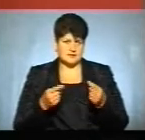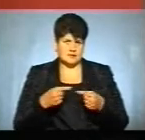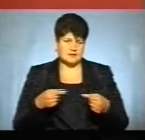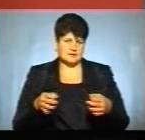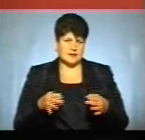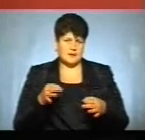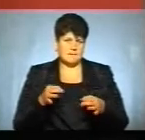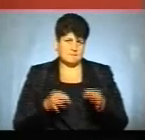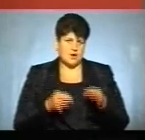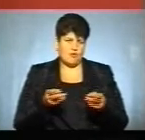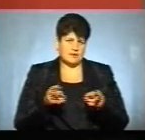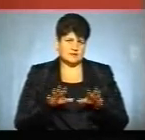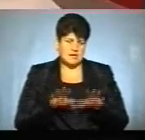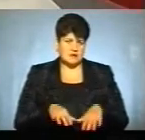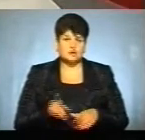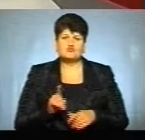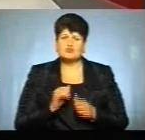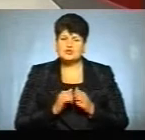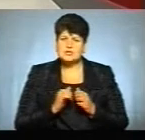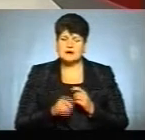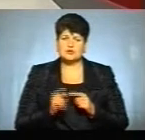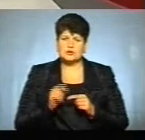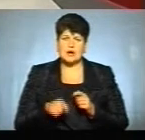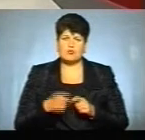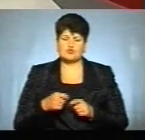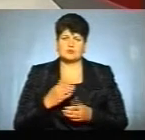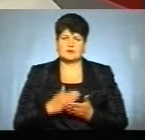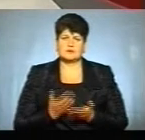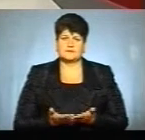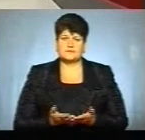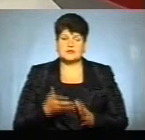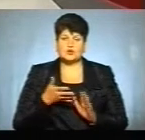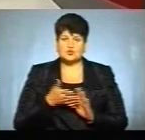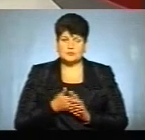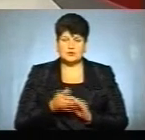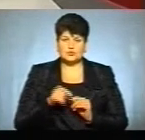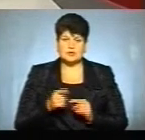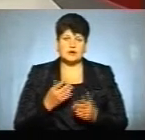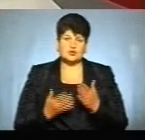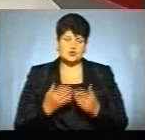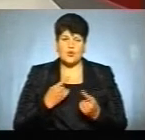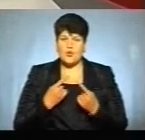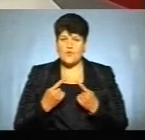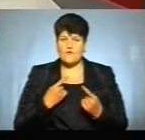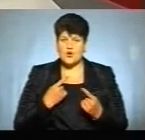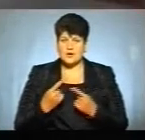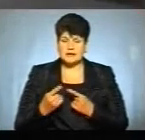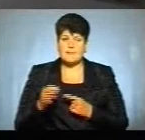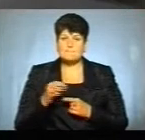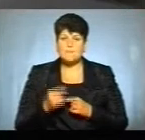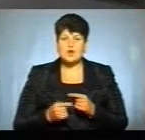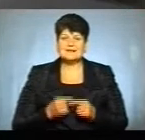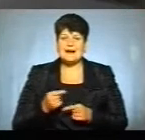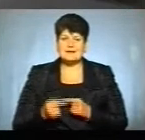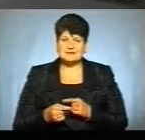залишків. Чому так часто порушення трапляються? Розумієте, тут якщо говорити про наслідки